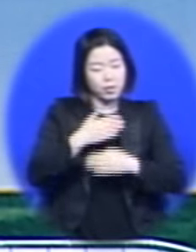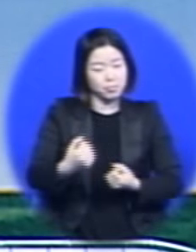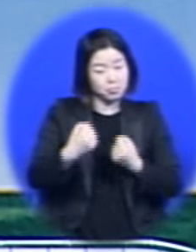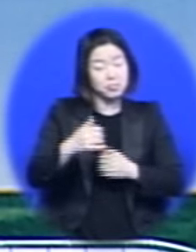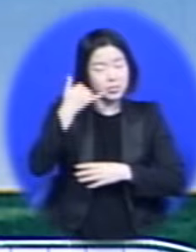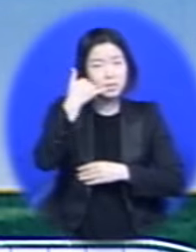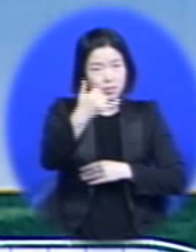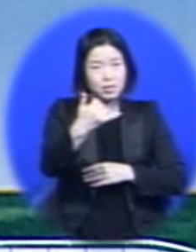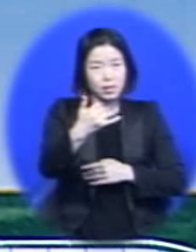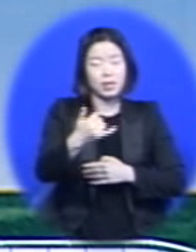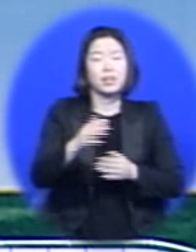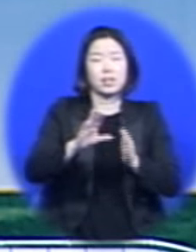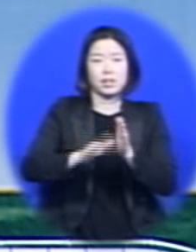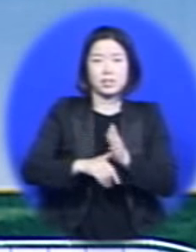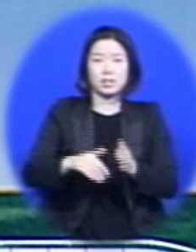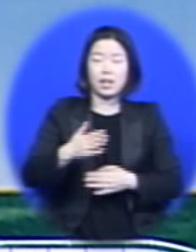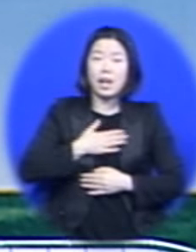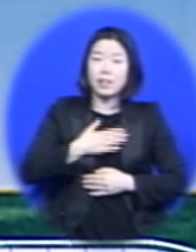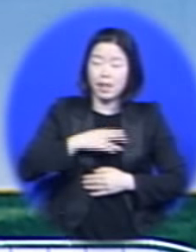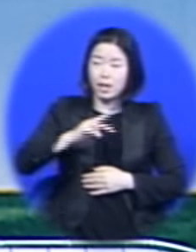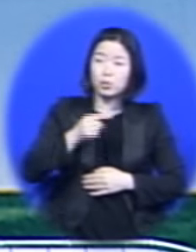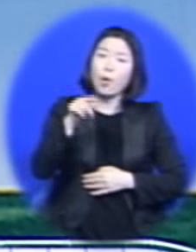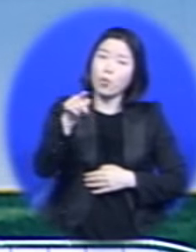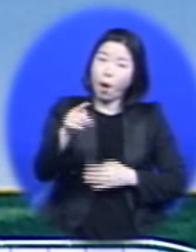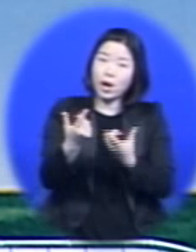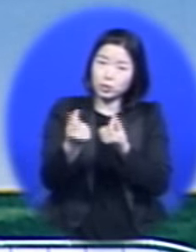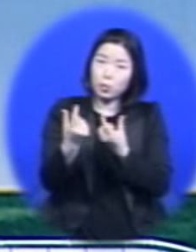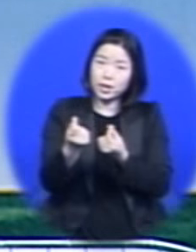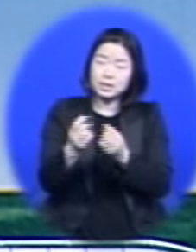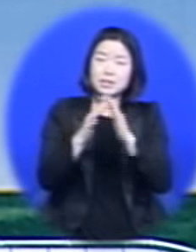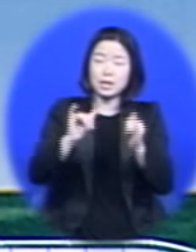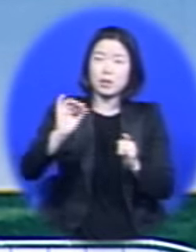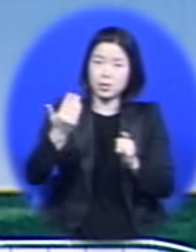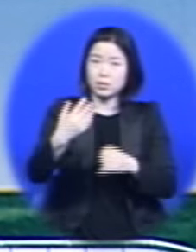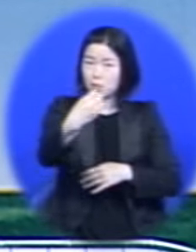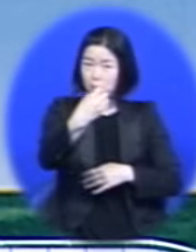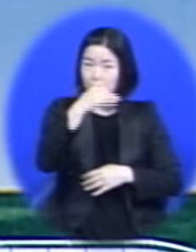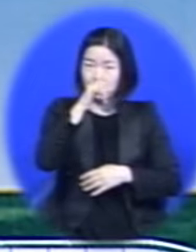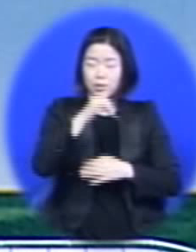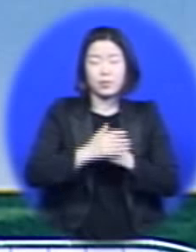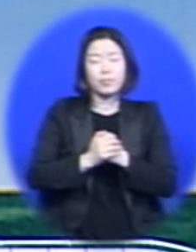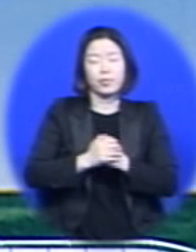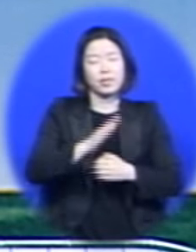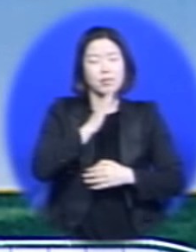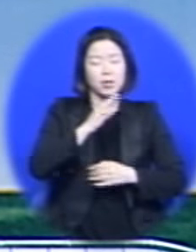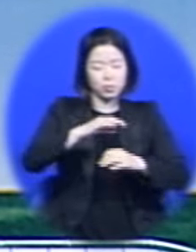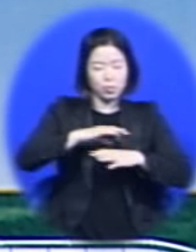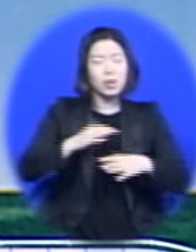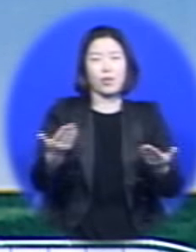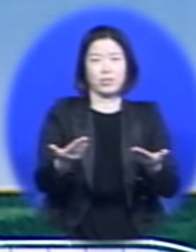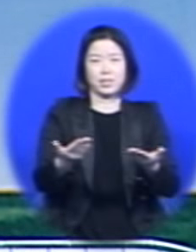자매가 나도 너와 같은 사람이 되었어 라고 말하더랍니다. 정말 놀라운